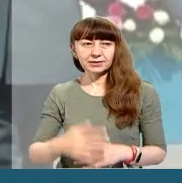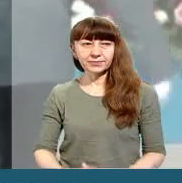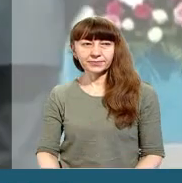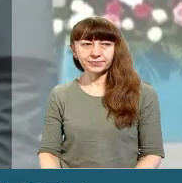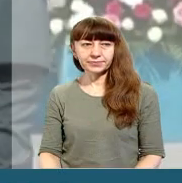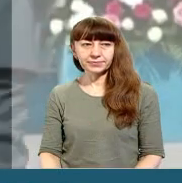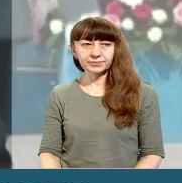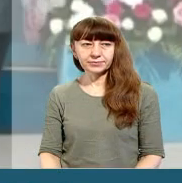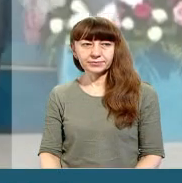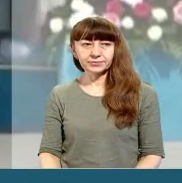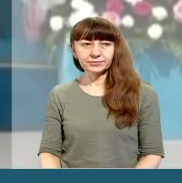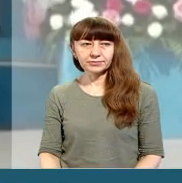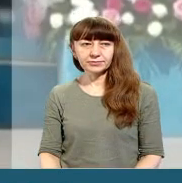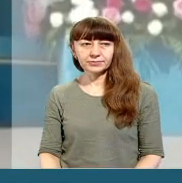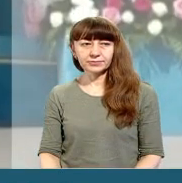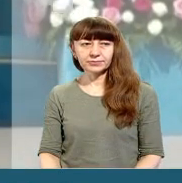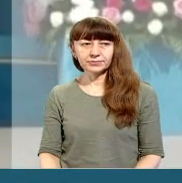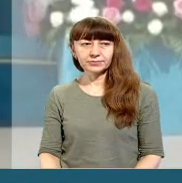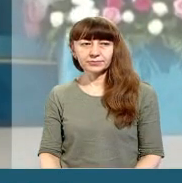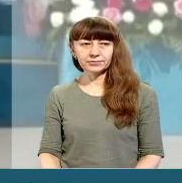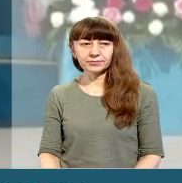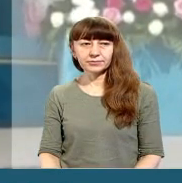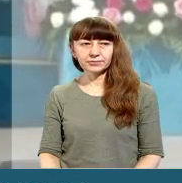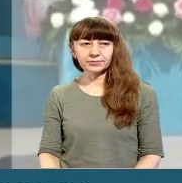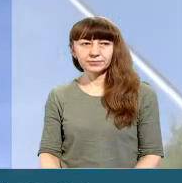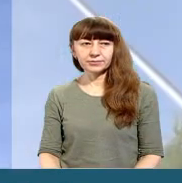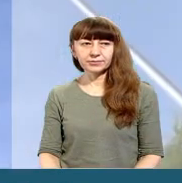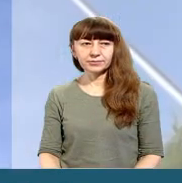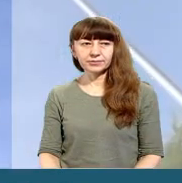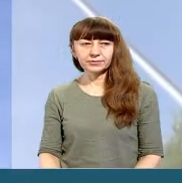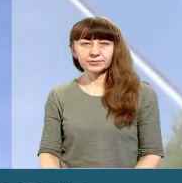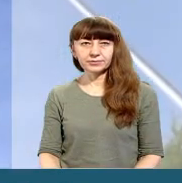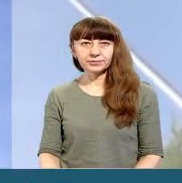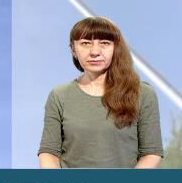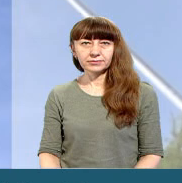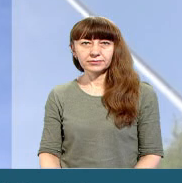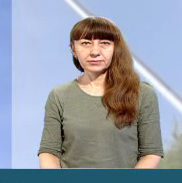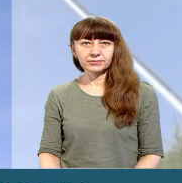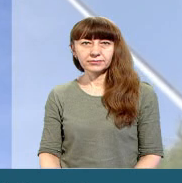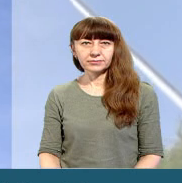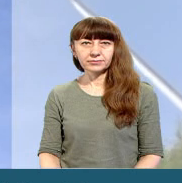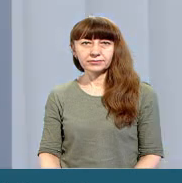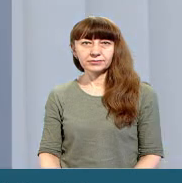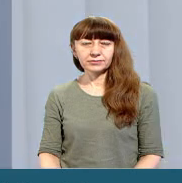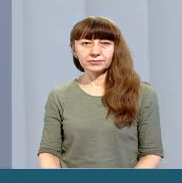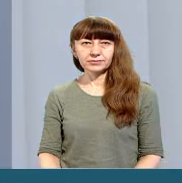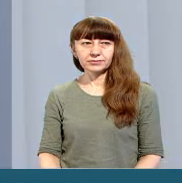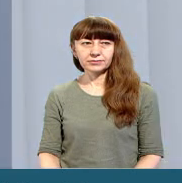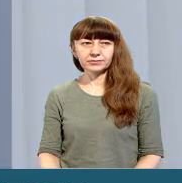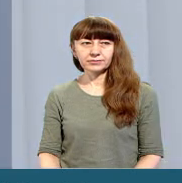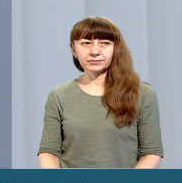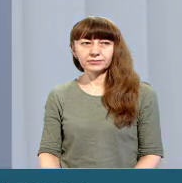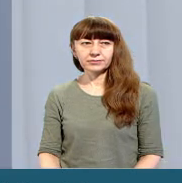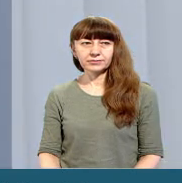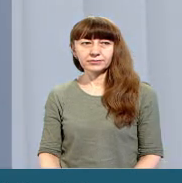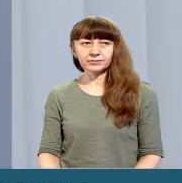Республикасы Ұлттық Ұлан Академиясының түлегі лейтенант әскери шенін иеленеді. Жоғарғы бас қолбасшы мырза, курсант